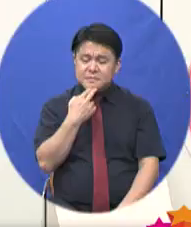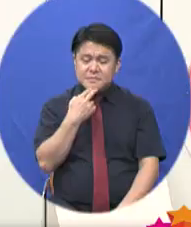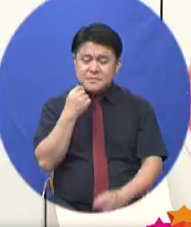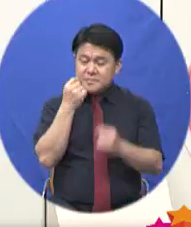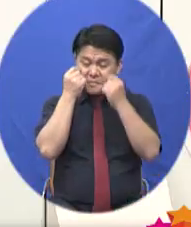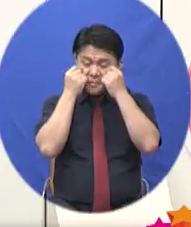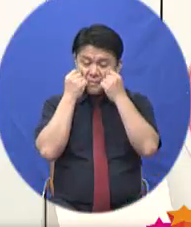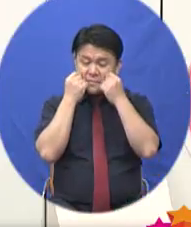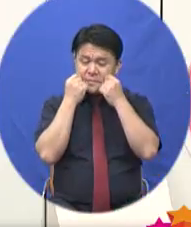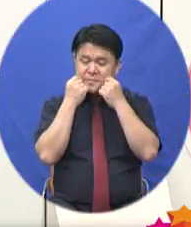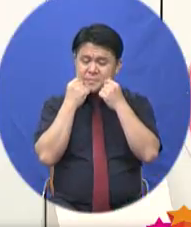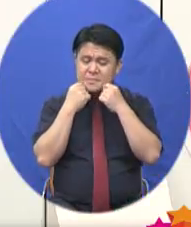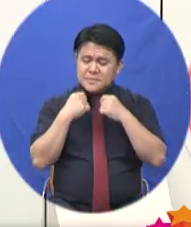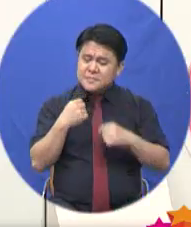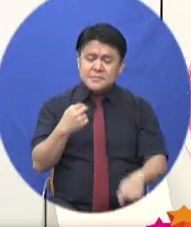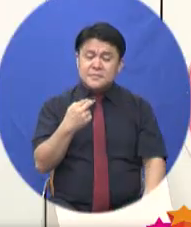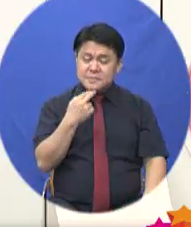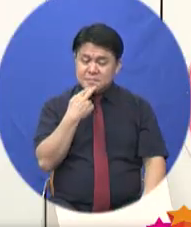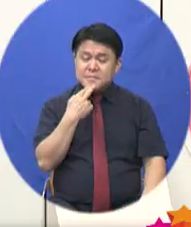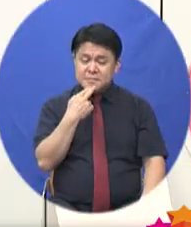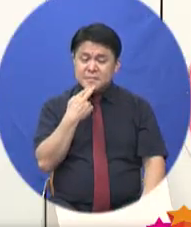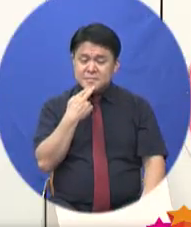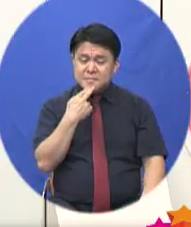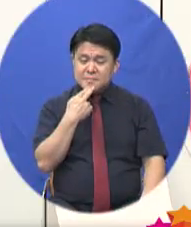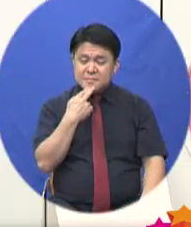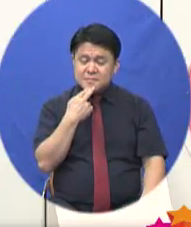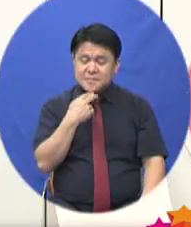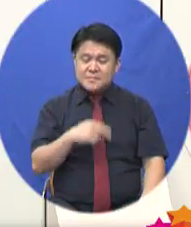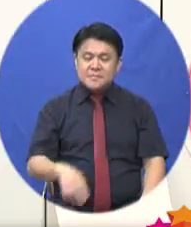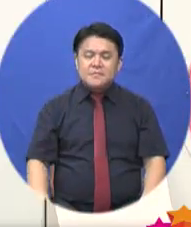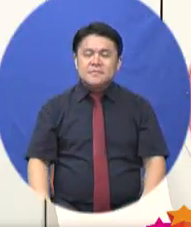울지도 않아요.